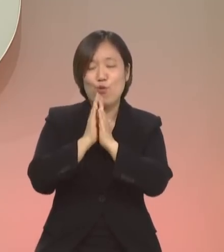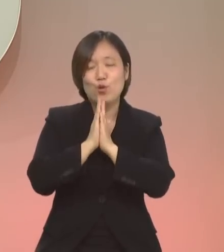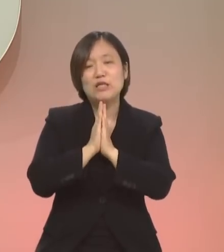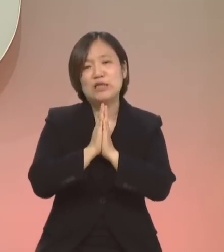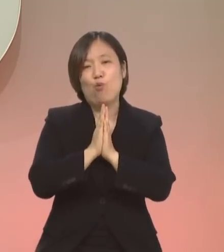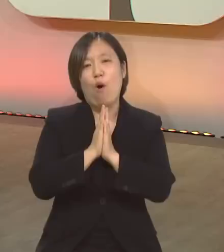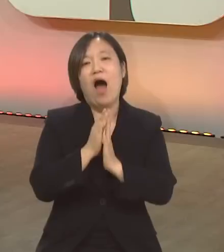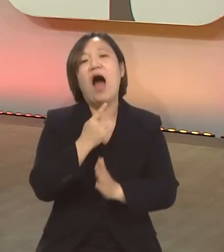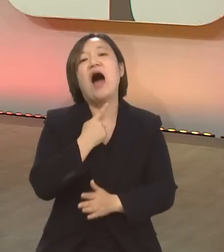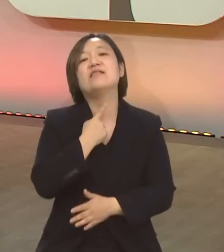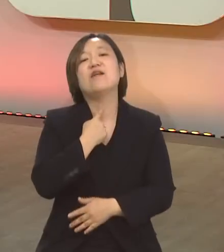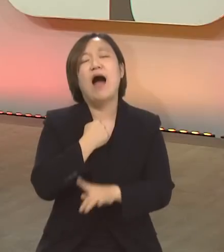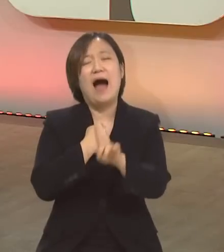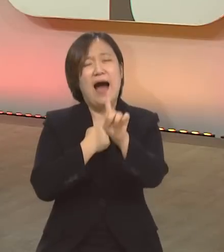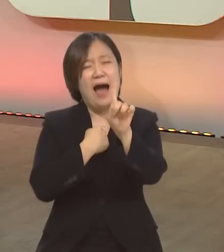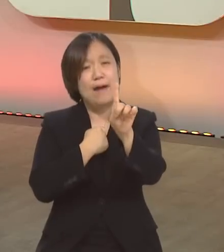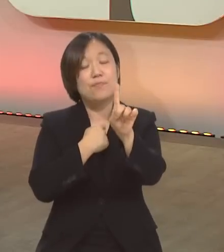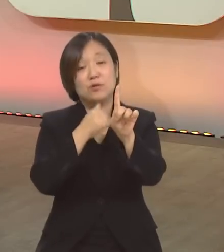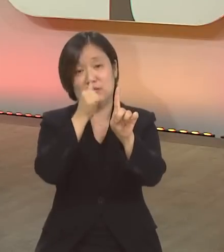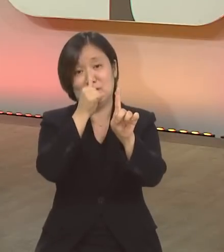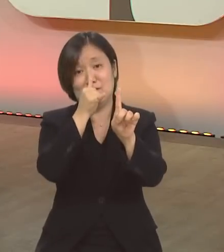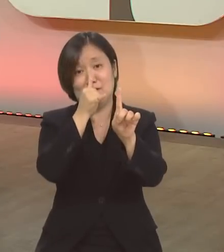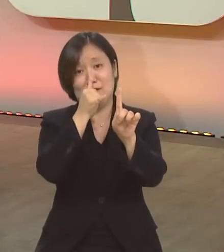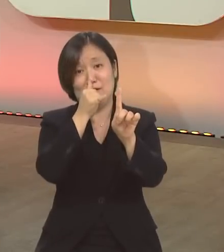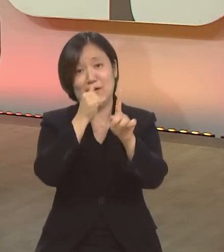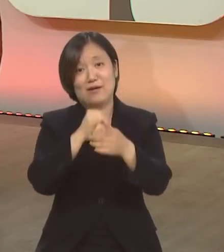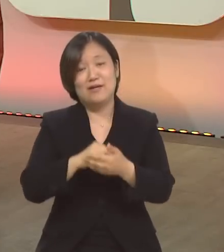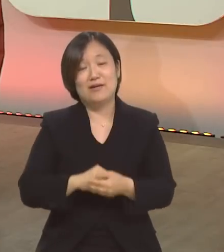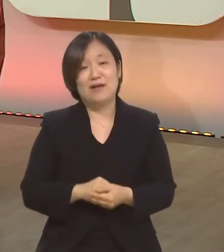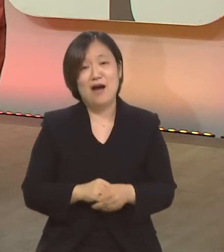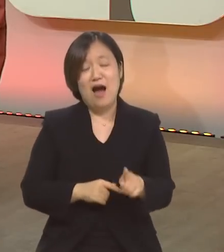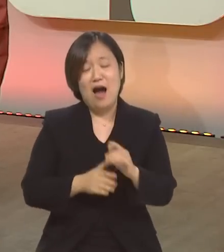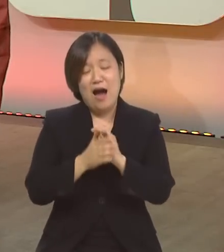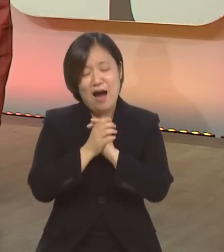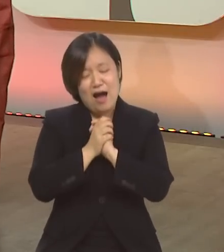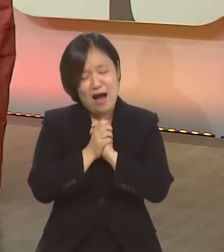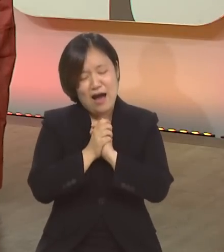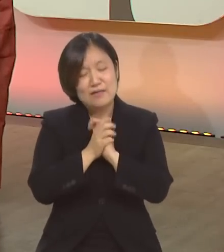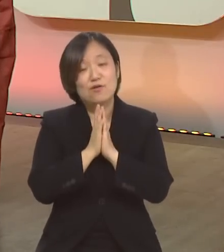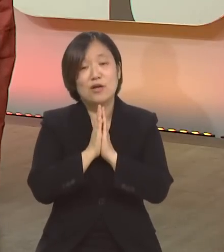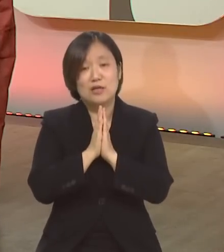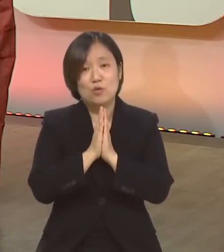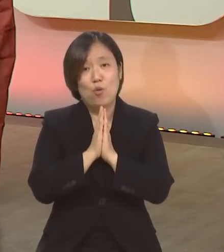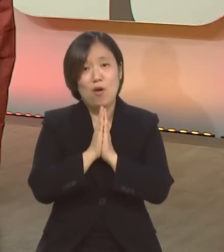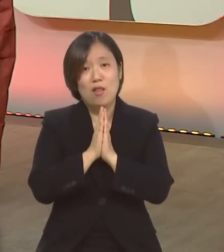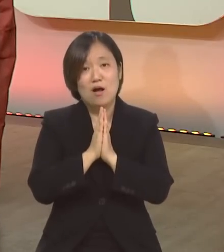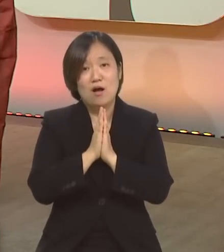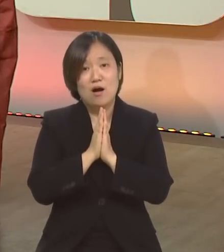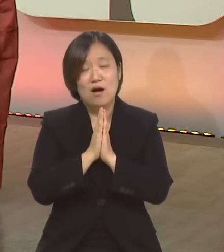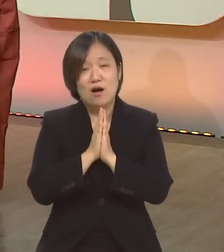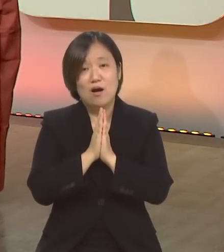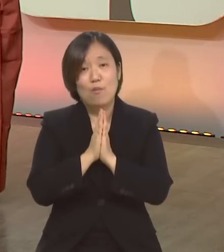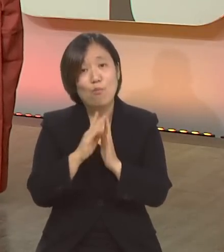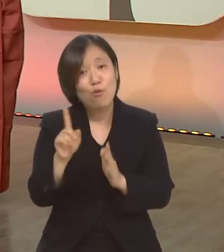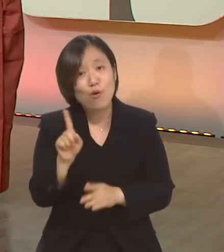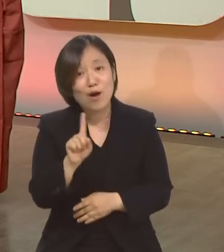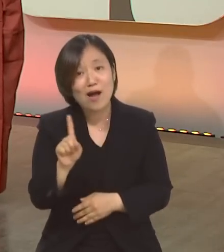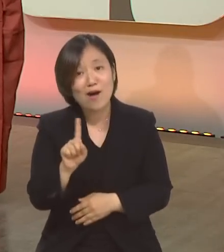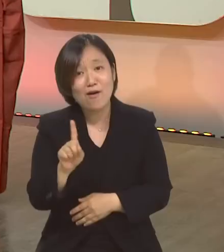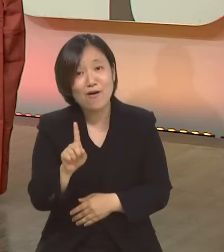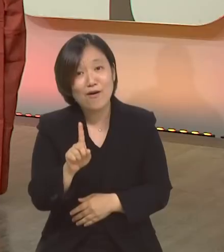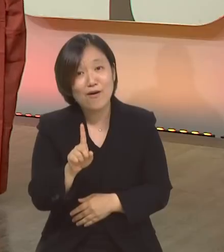그렇게 이제 불보살님을 향해서 간절하게 기도한 적이 있었다고 합니다 그게